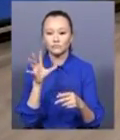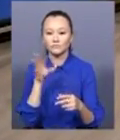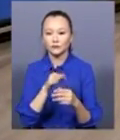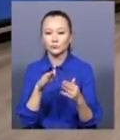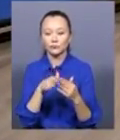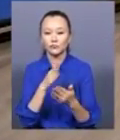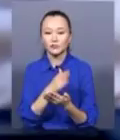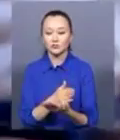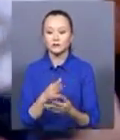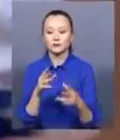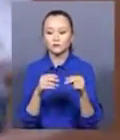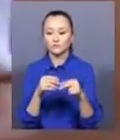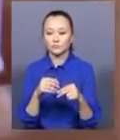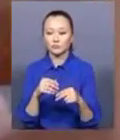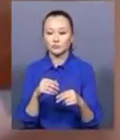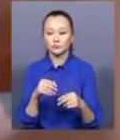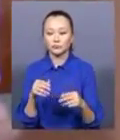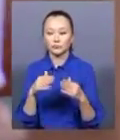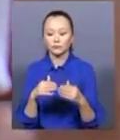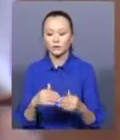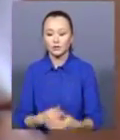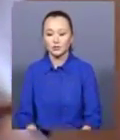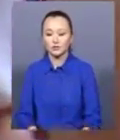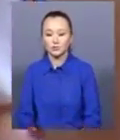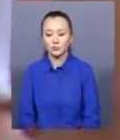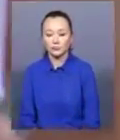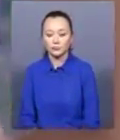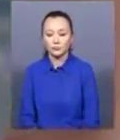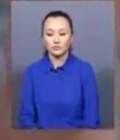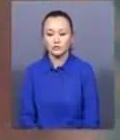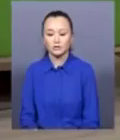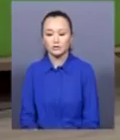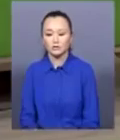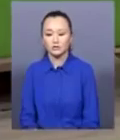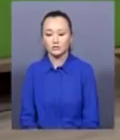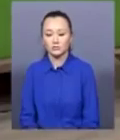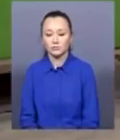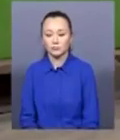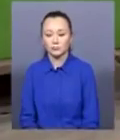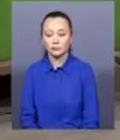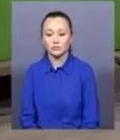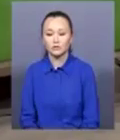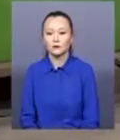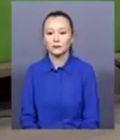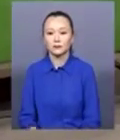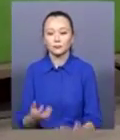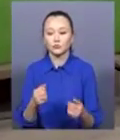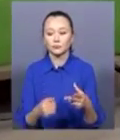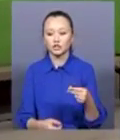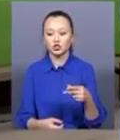Да. Прищепка есть у всех дома, тем более у женщины. То есть берется